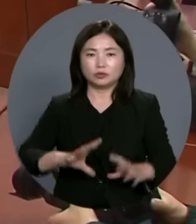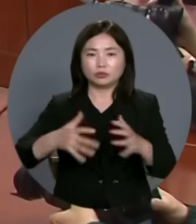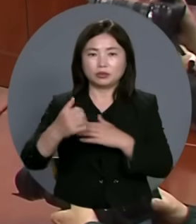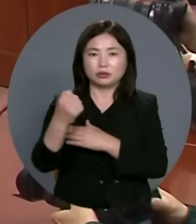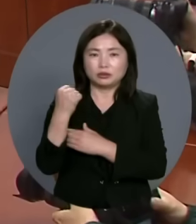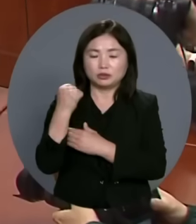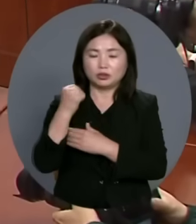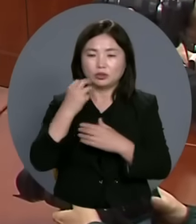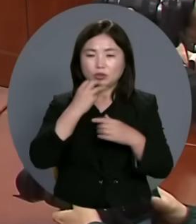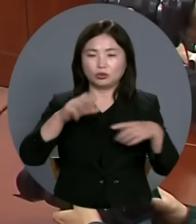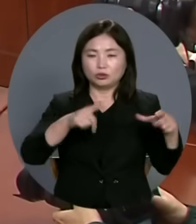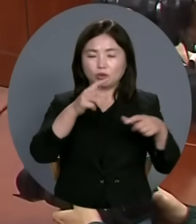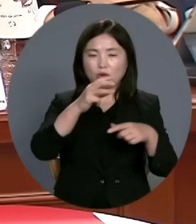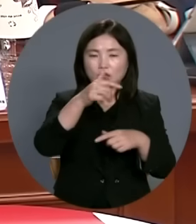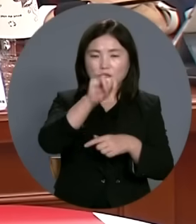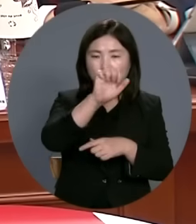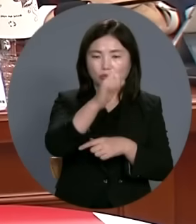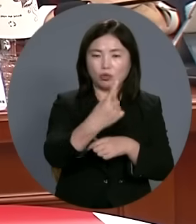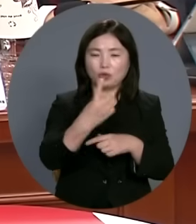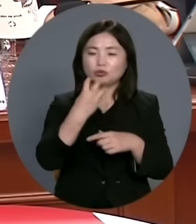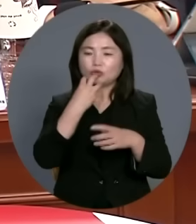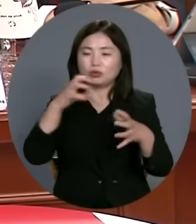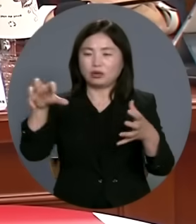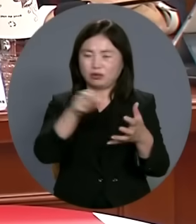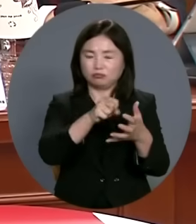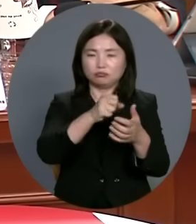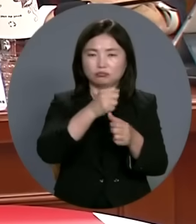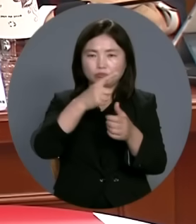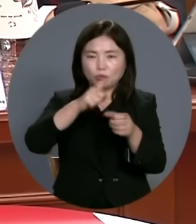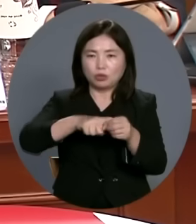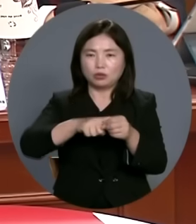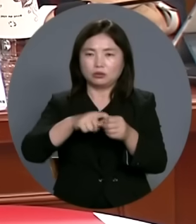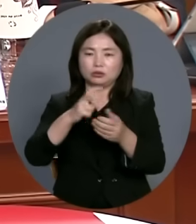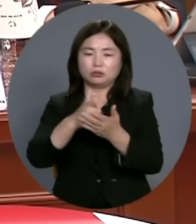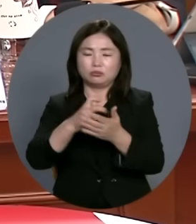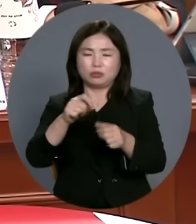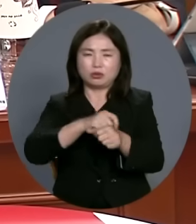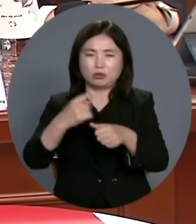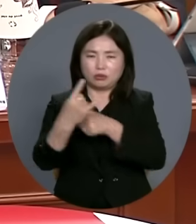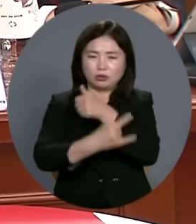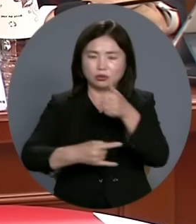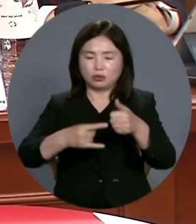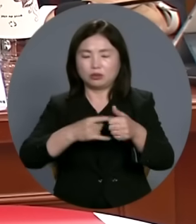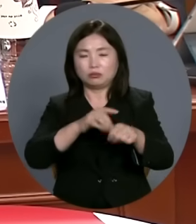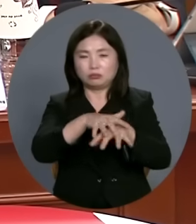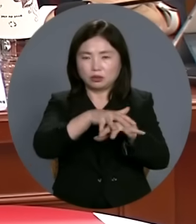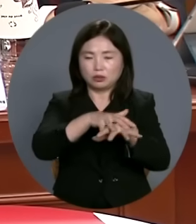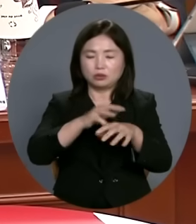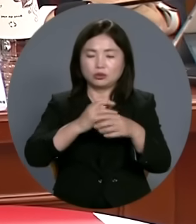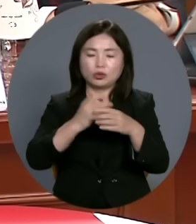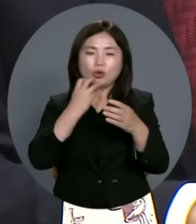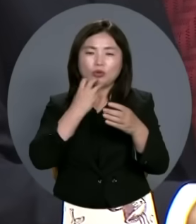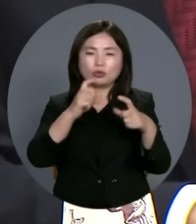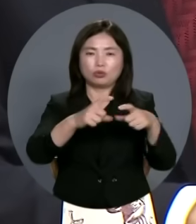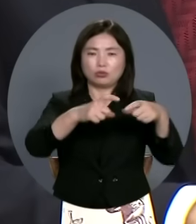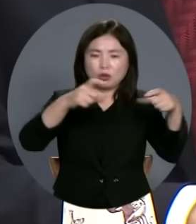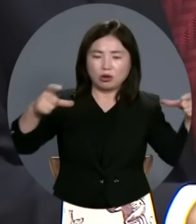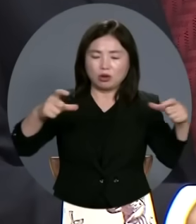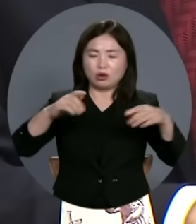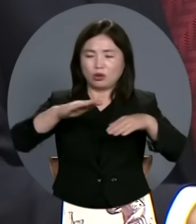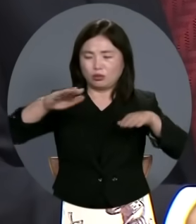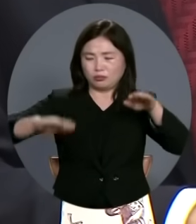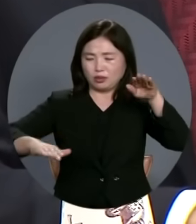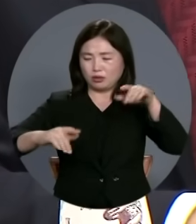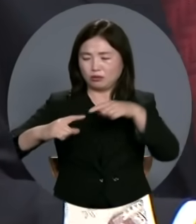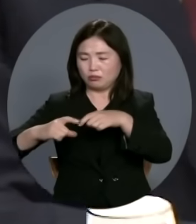국민의힘이 경기도 김포에 서울시 편입을 추진하려고 관련 특별위원회까지 만들자 수도권 비대화, 국토 불균형에